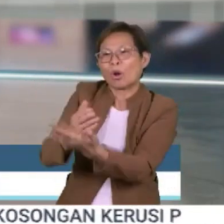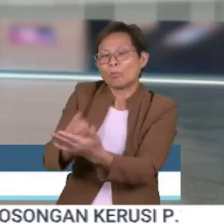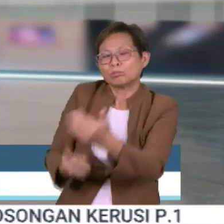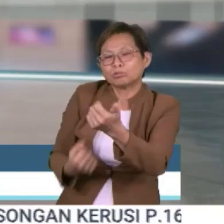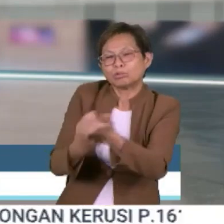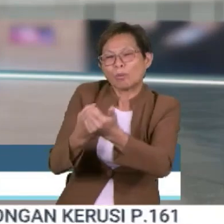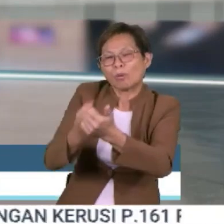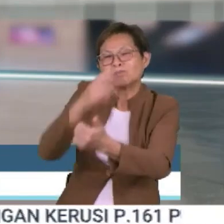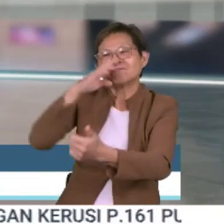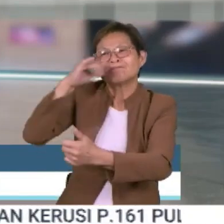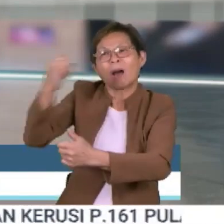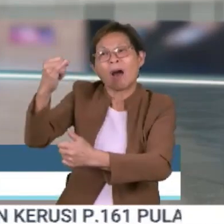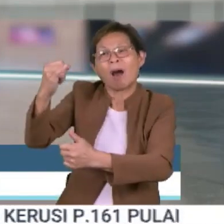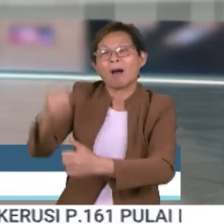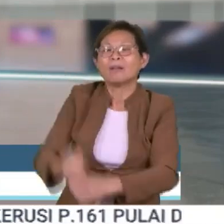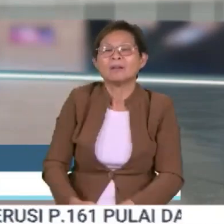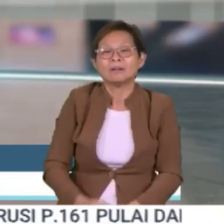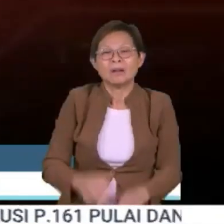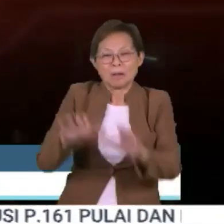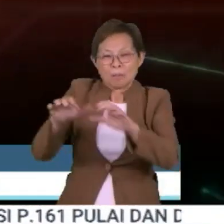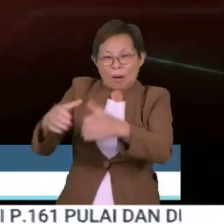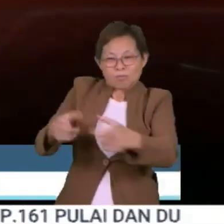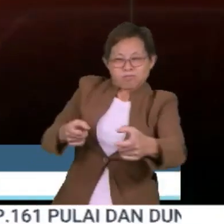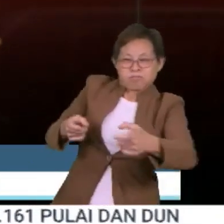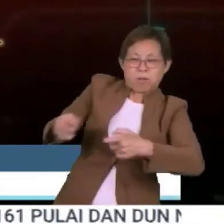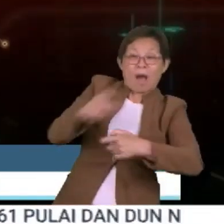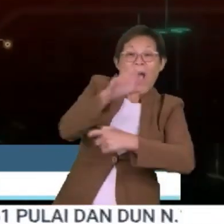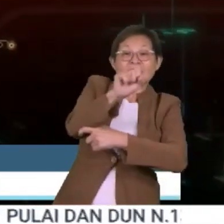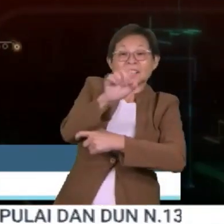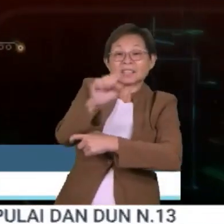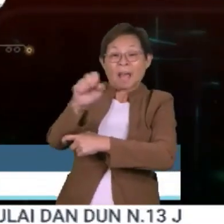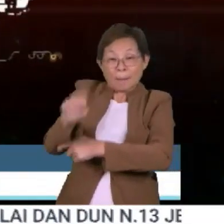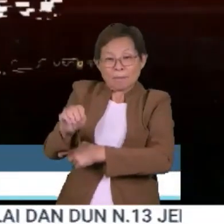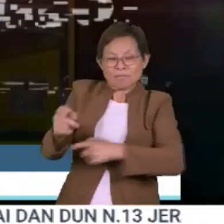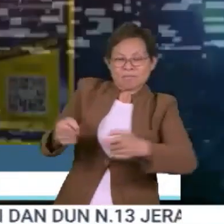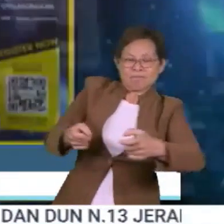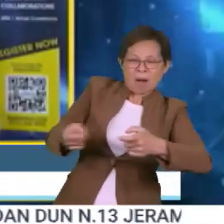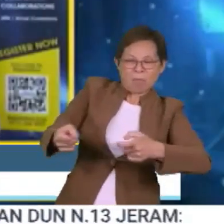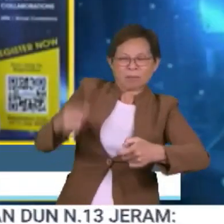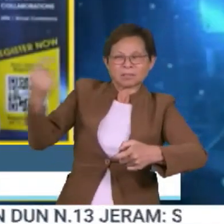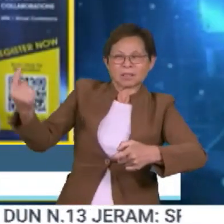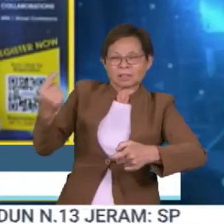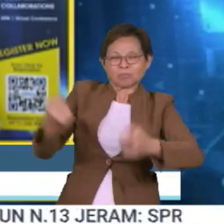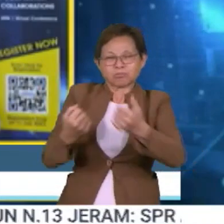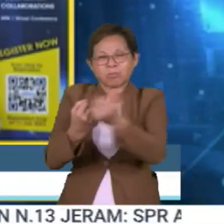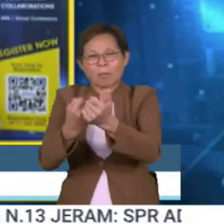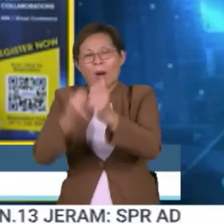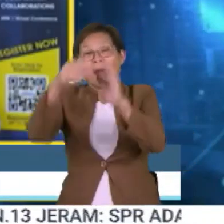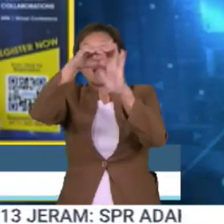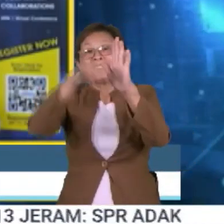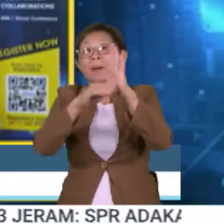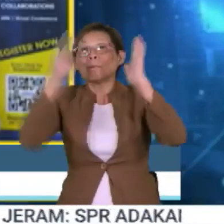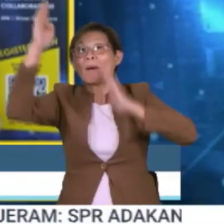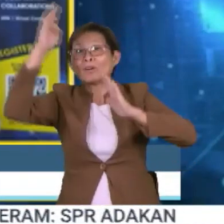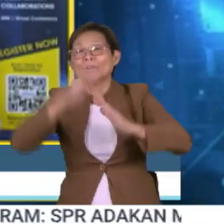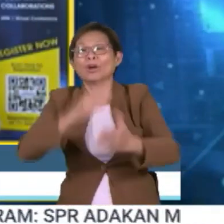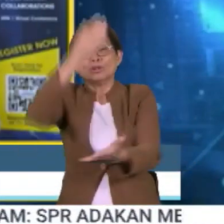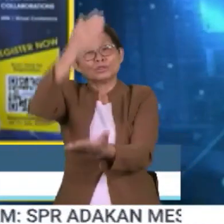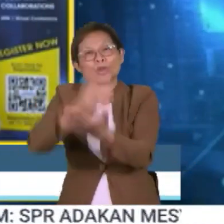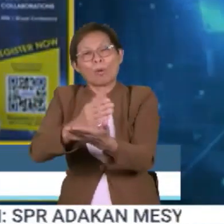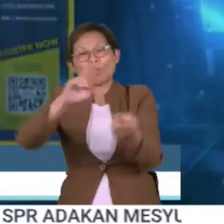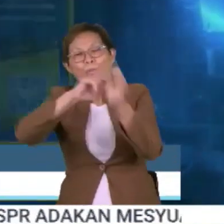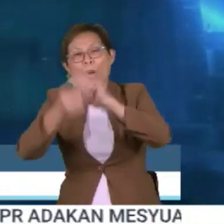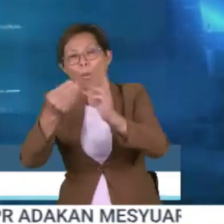pembiayaan keganasan. Sebagai badan kawal silia dan takbir urus korporat, SSM sentiasa menyokong agenda negara dalam memerangi